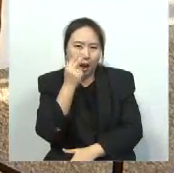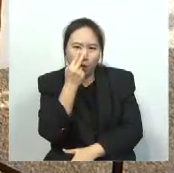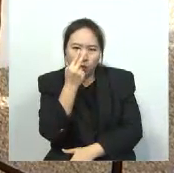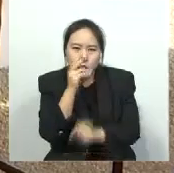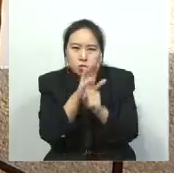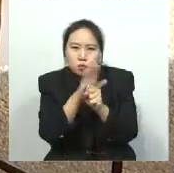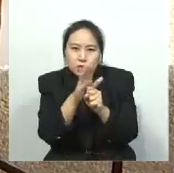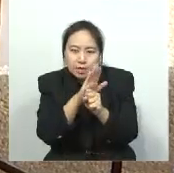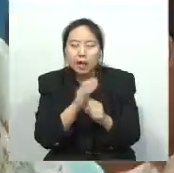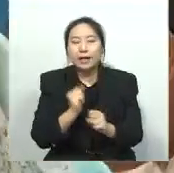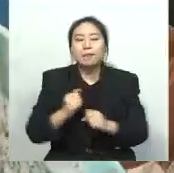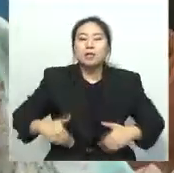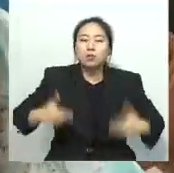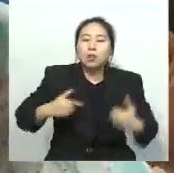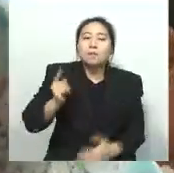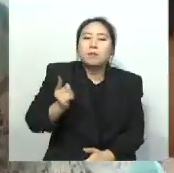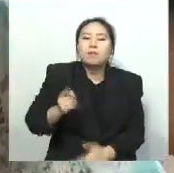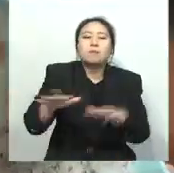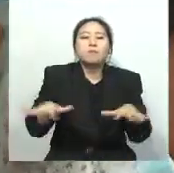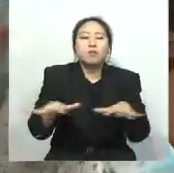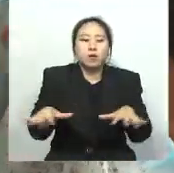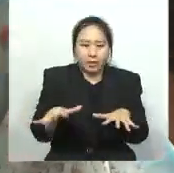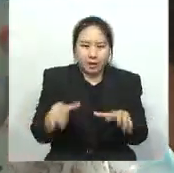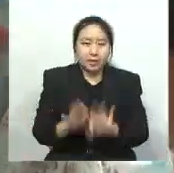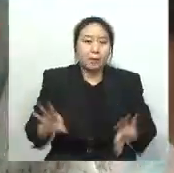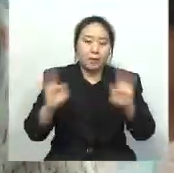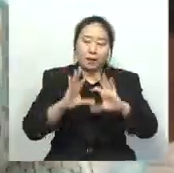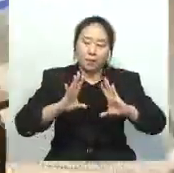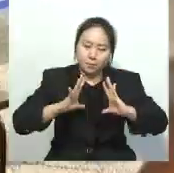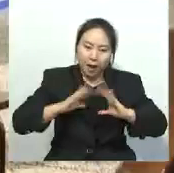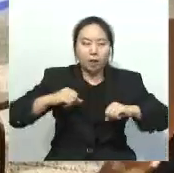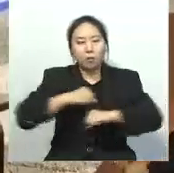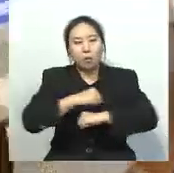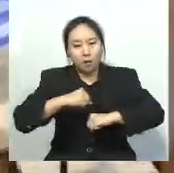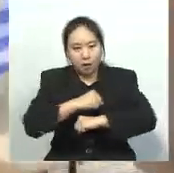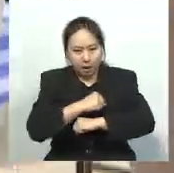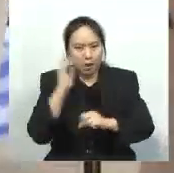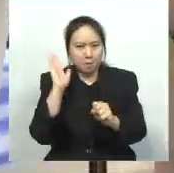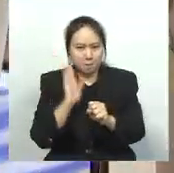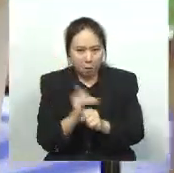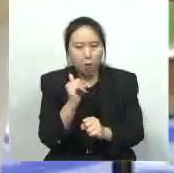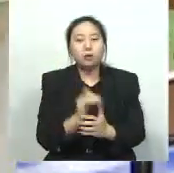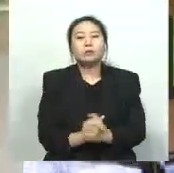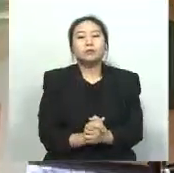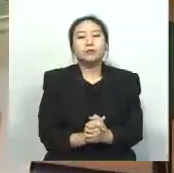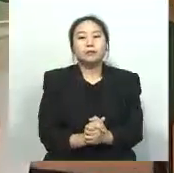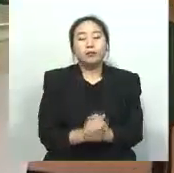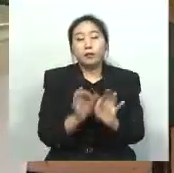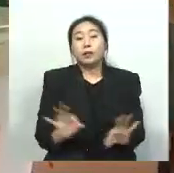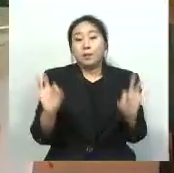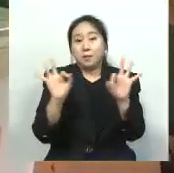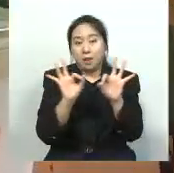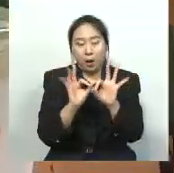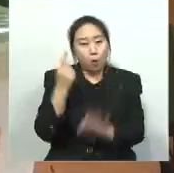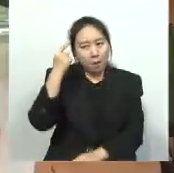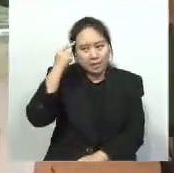พอดีทำกิจวัตรประจำวันให้เป็นปกติโดยเฉพาะการพักผ่อนและการออกกำลังกายอย่างเพียงพอขณะเดียวกันค่ะควรเคาร